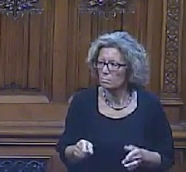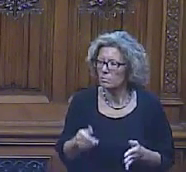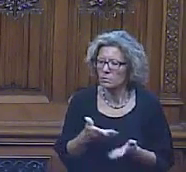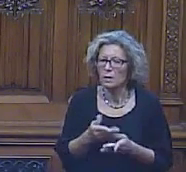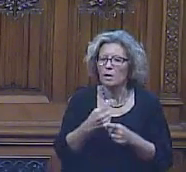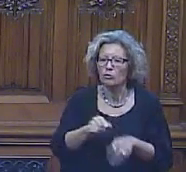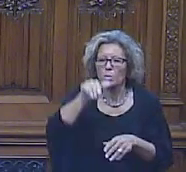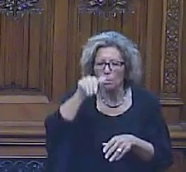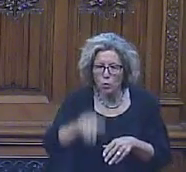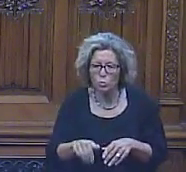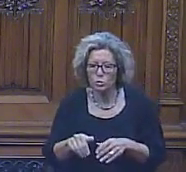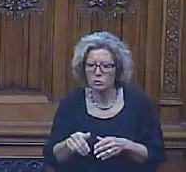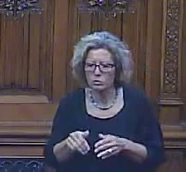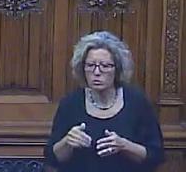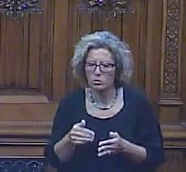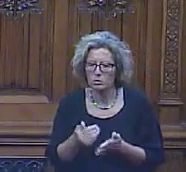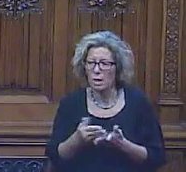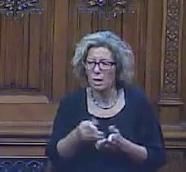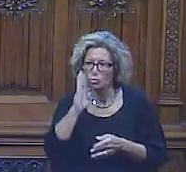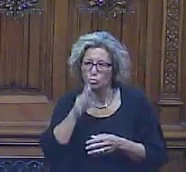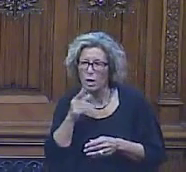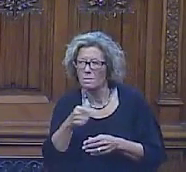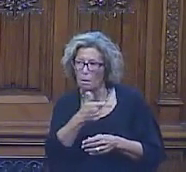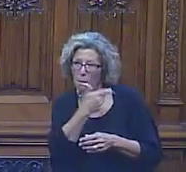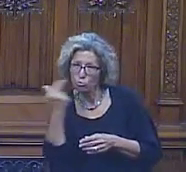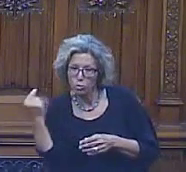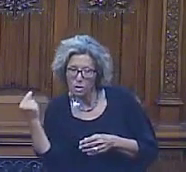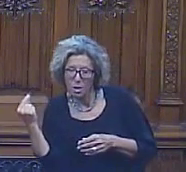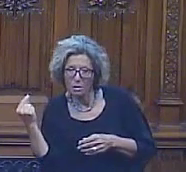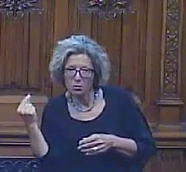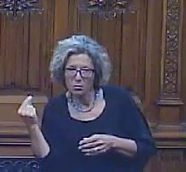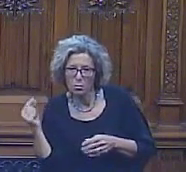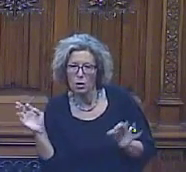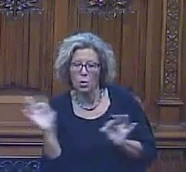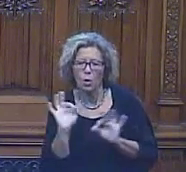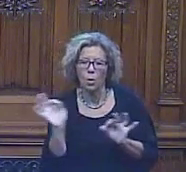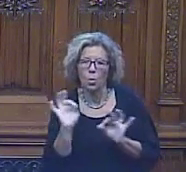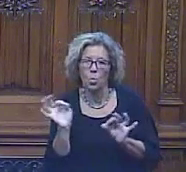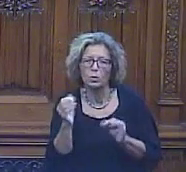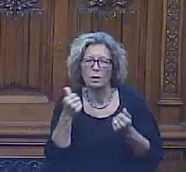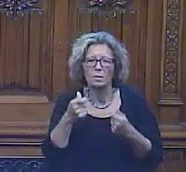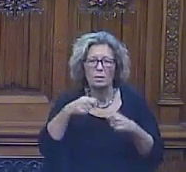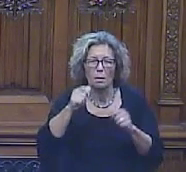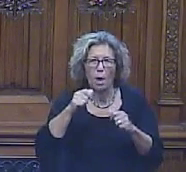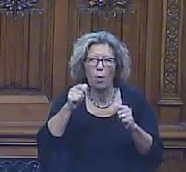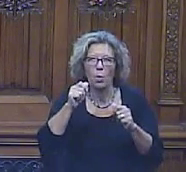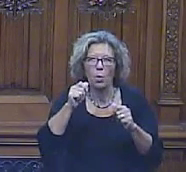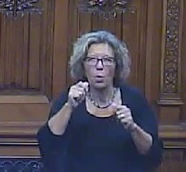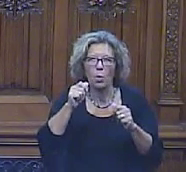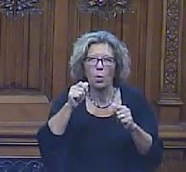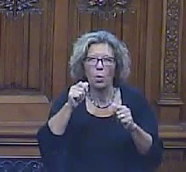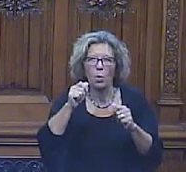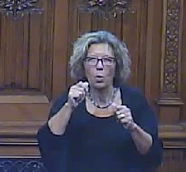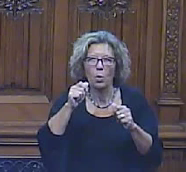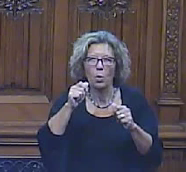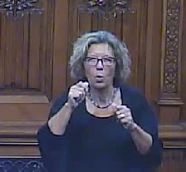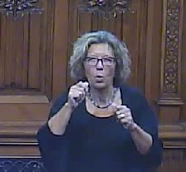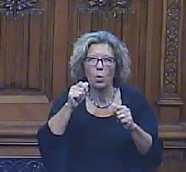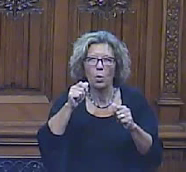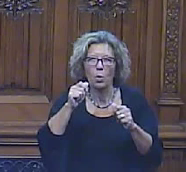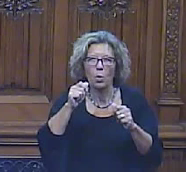entscheiden müssen, sind wir eine Stadt der Menschlichkeit oder bauen wir wieder